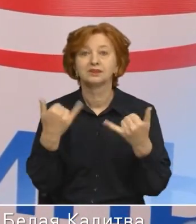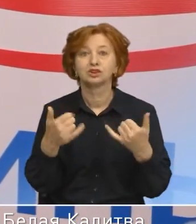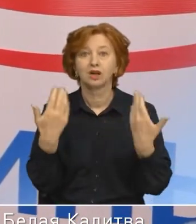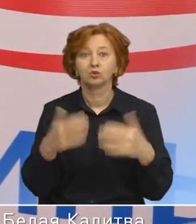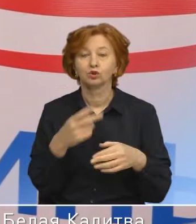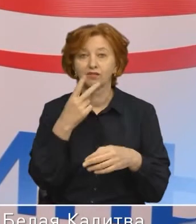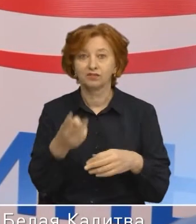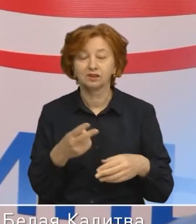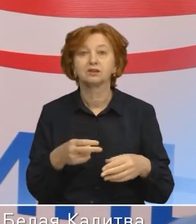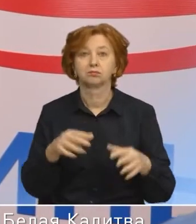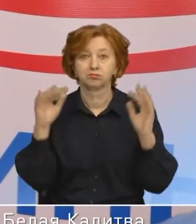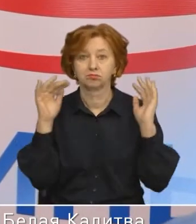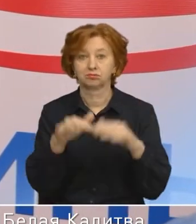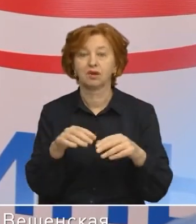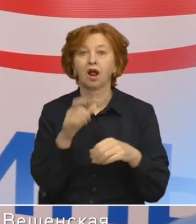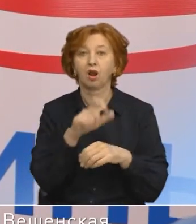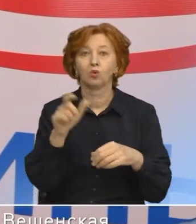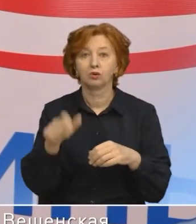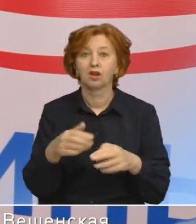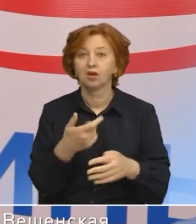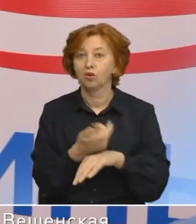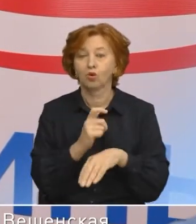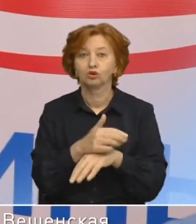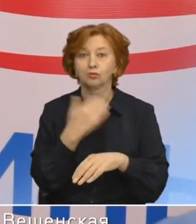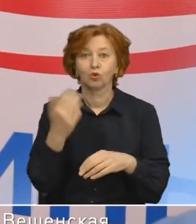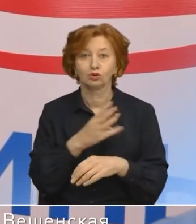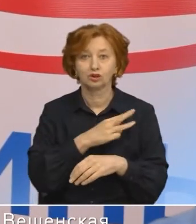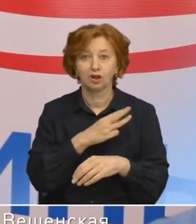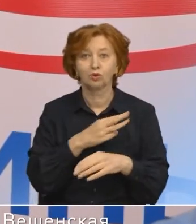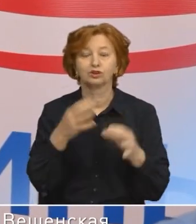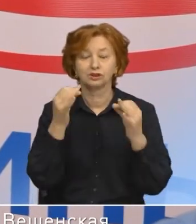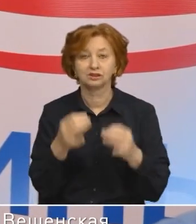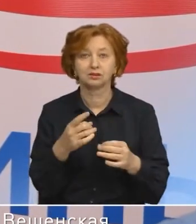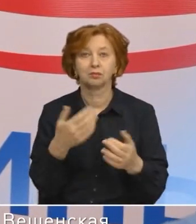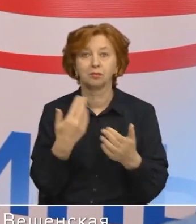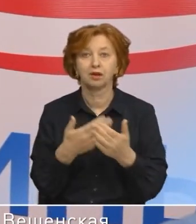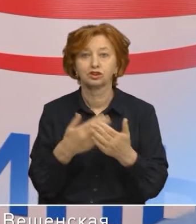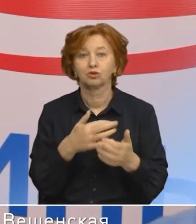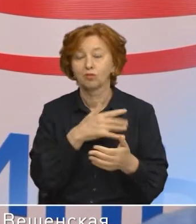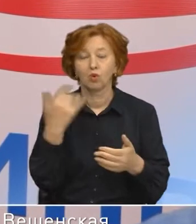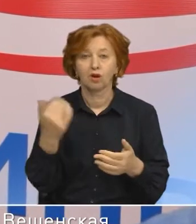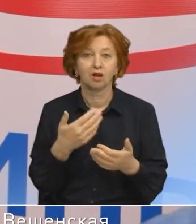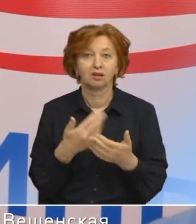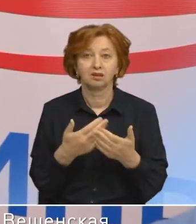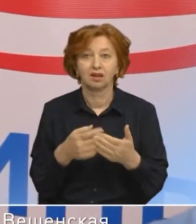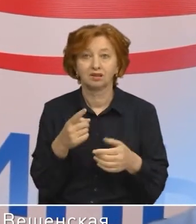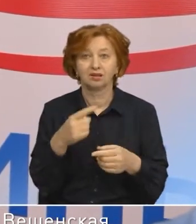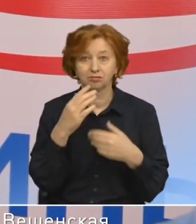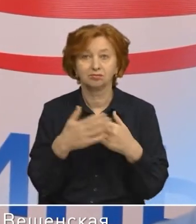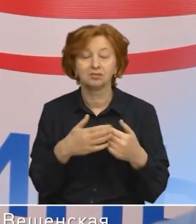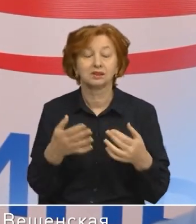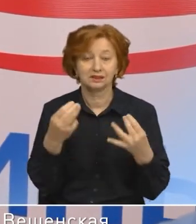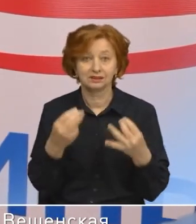что идет конкурентная борьба сложная в 150-м округе Нижнедонском. Там достаточно молодой Антон Гетто от «Единой России»